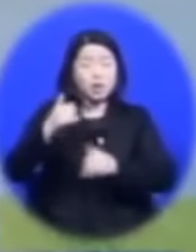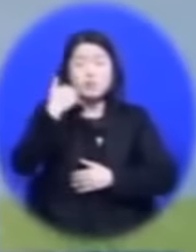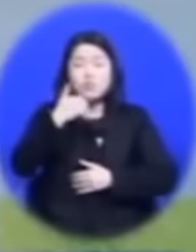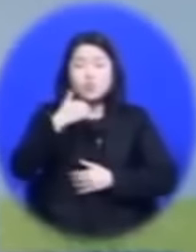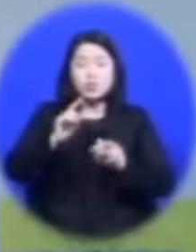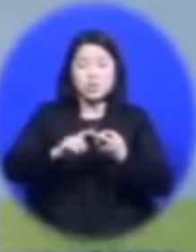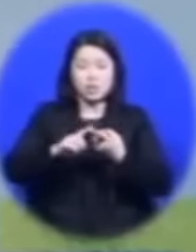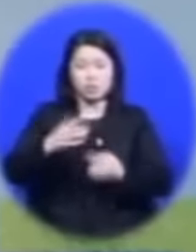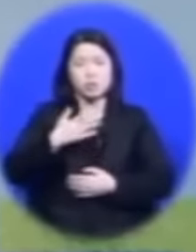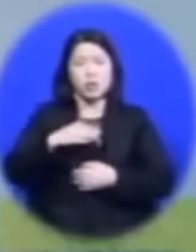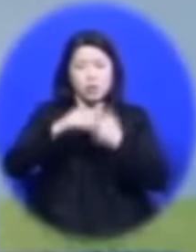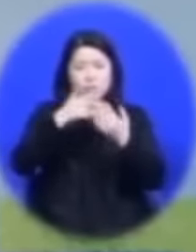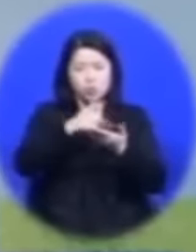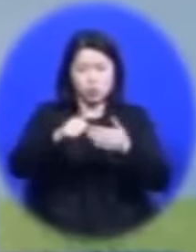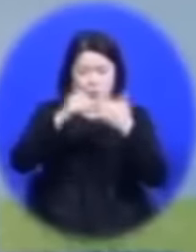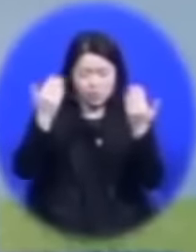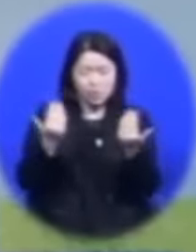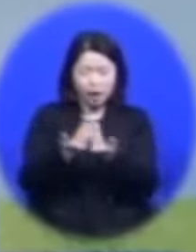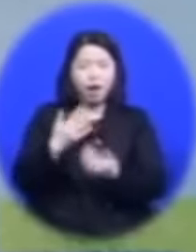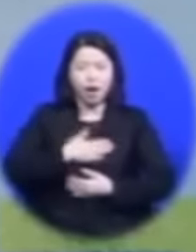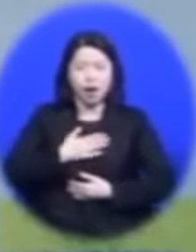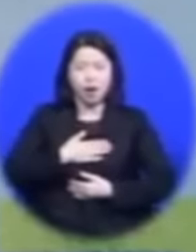누구인지도 주님은 다 알고 계십니다.